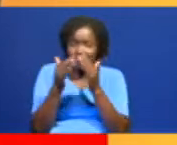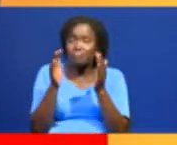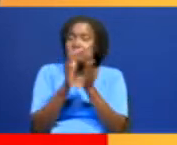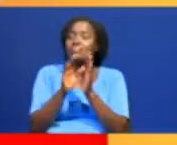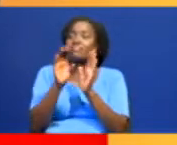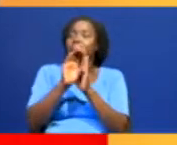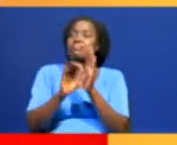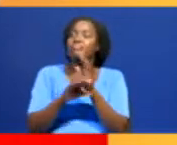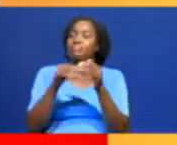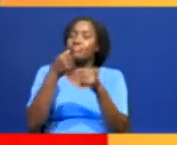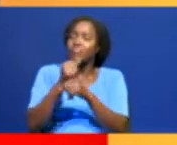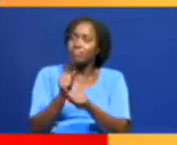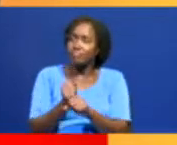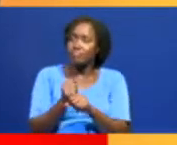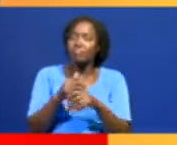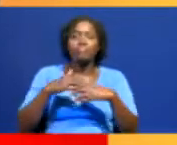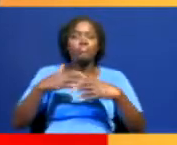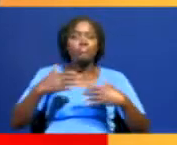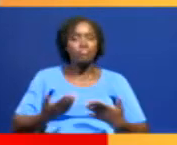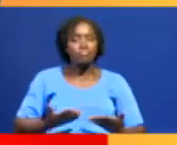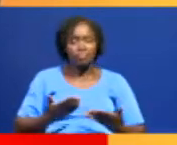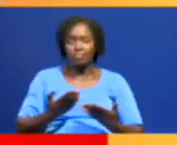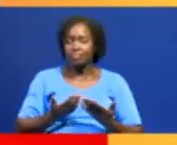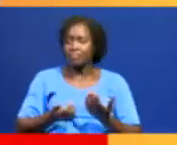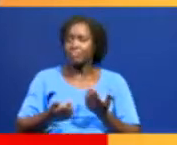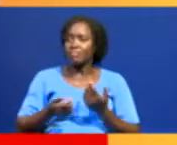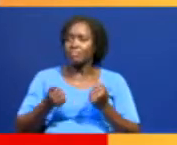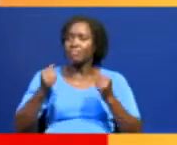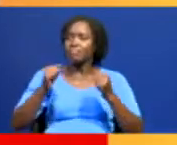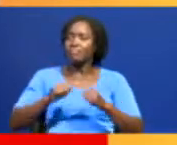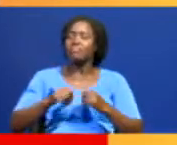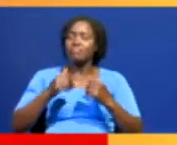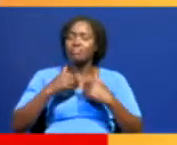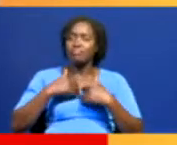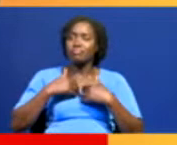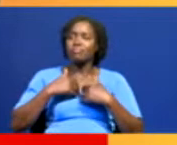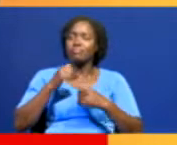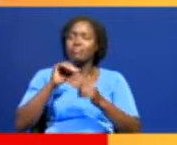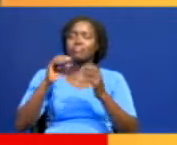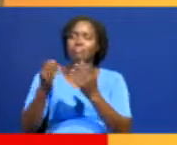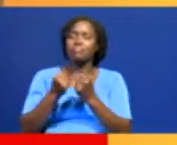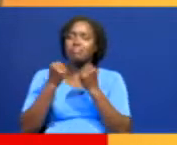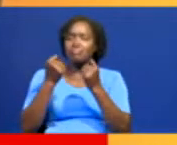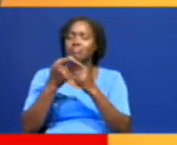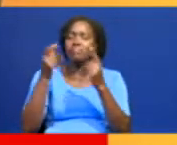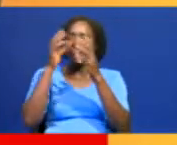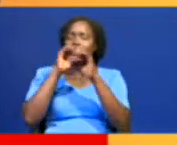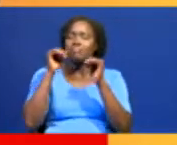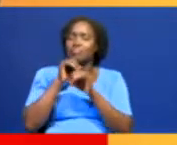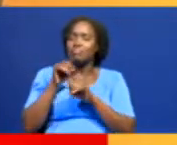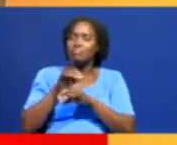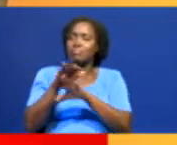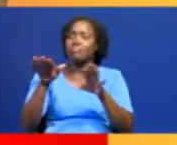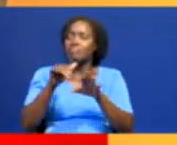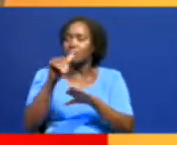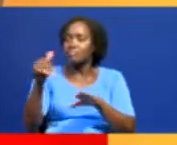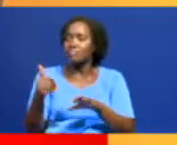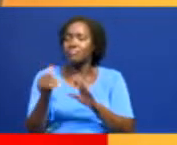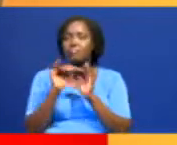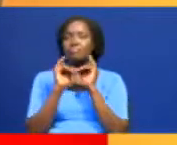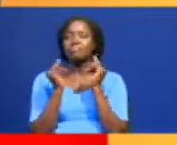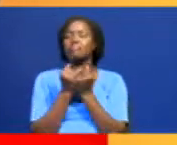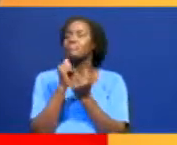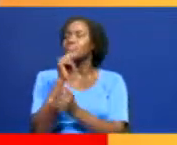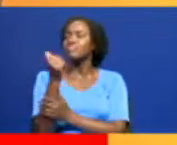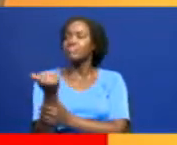ambayo tulitengeneza, jinsi ambavyo tunaweza kuchukua nguvu ambazo zilikuwa katika huyu president iende katika watu wengine na katika institutions